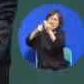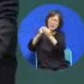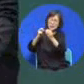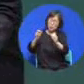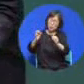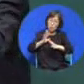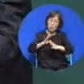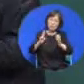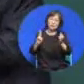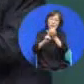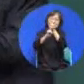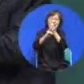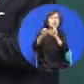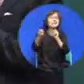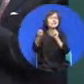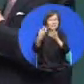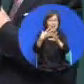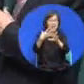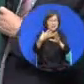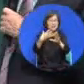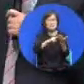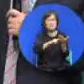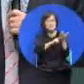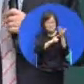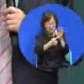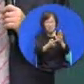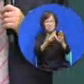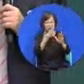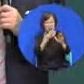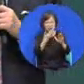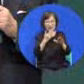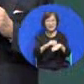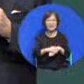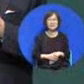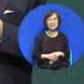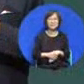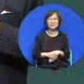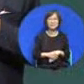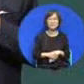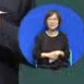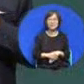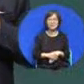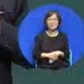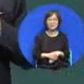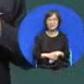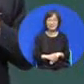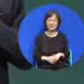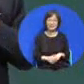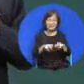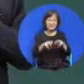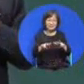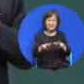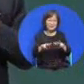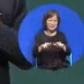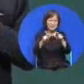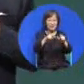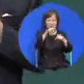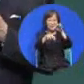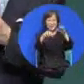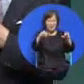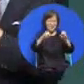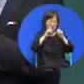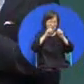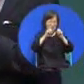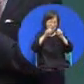covenant, works are bound to arise. 그래서 사실상 지금 현장에 제일 많은 전도 운동을 일으키고 있습니다. That's why, as a matter of